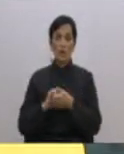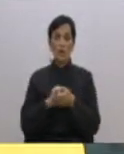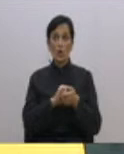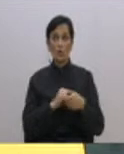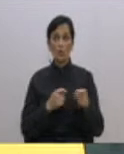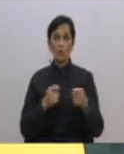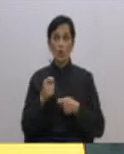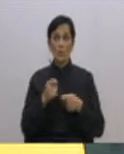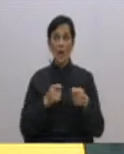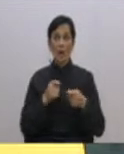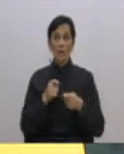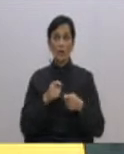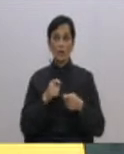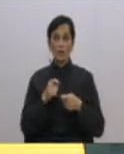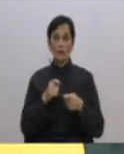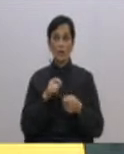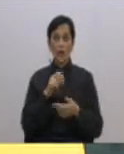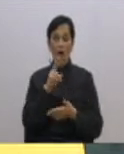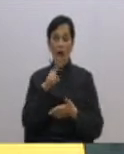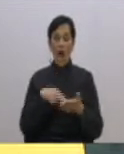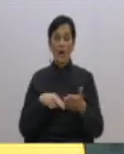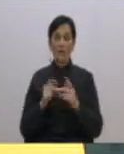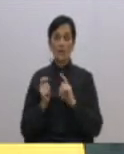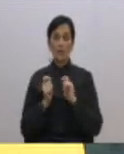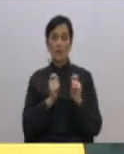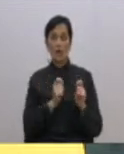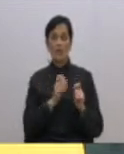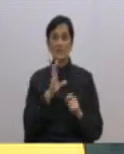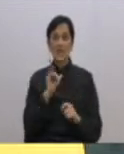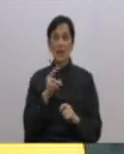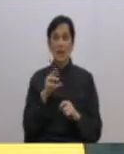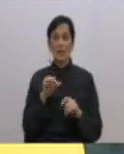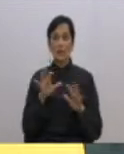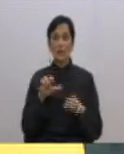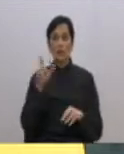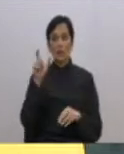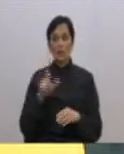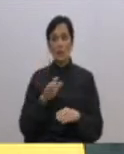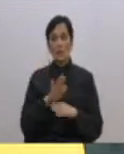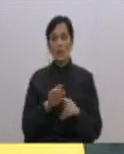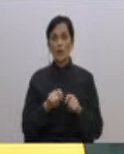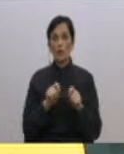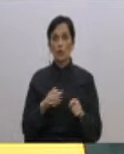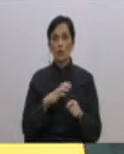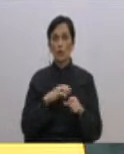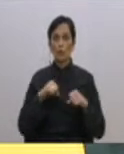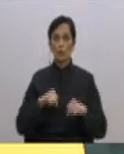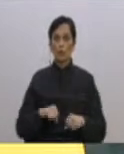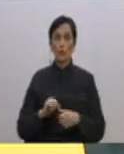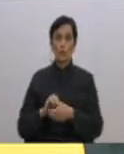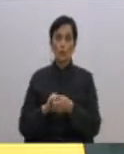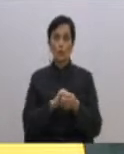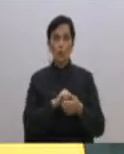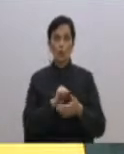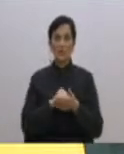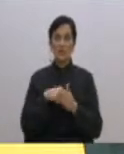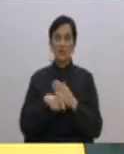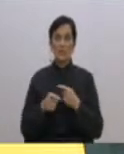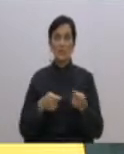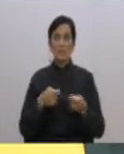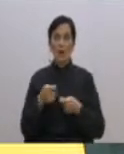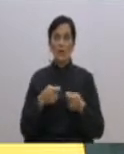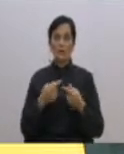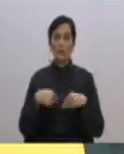ორგანიზაციის აკრედიტაციას ანიჭებს საკვანეტის თავმჯდომარის ბრძანებით შექმნილი ქონებრივი უფლებების კოლექტიურ საფუძველზე მართველი